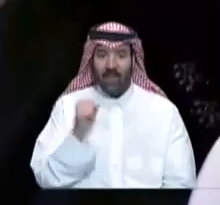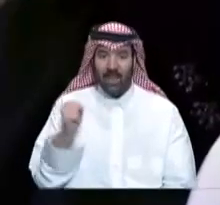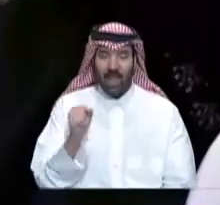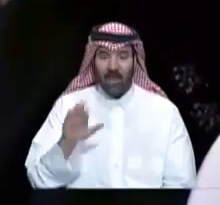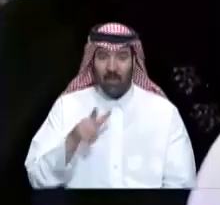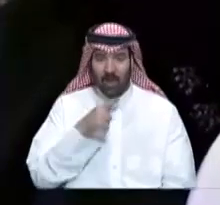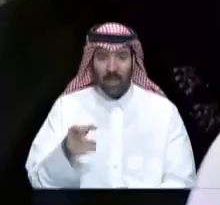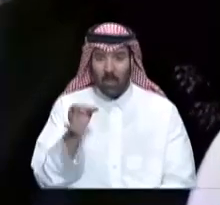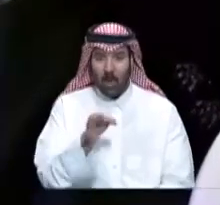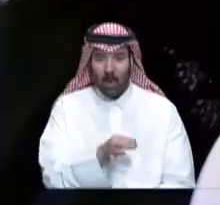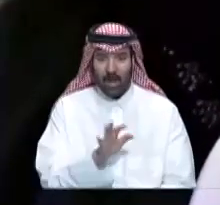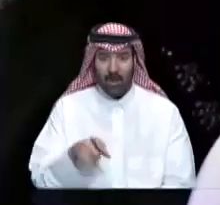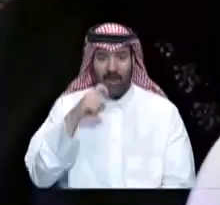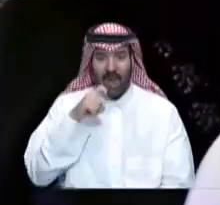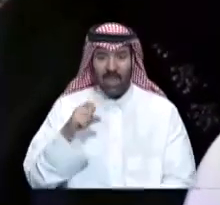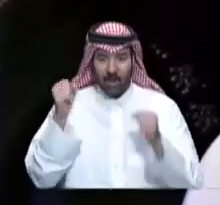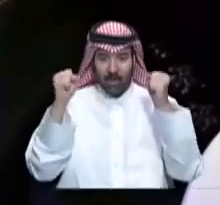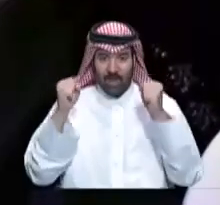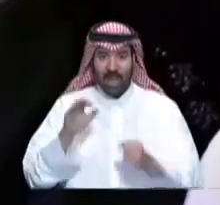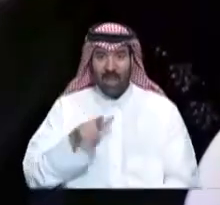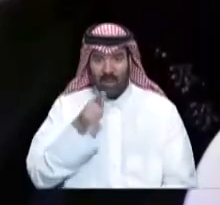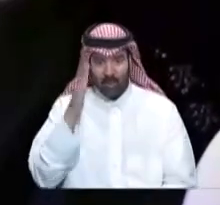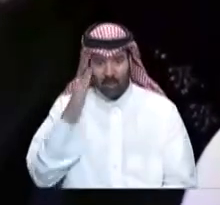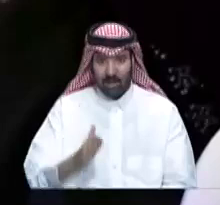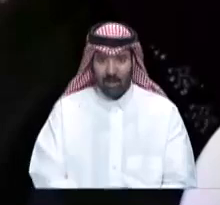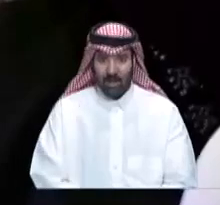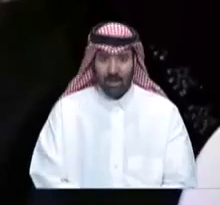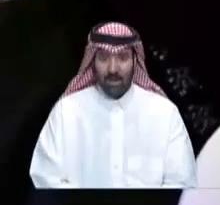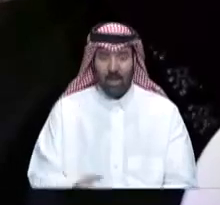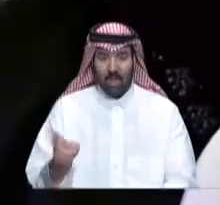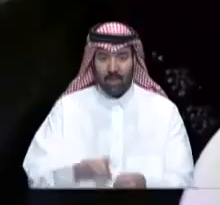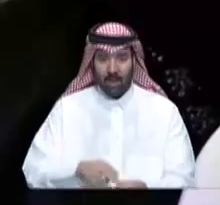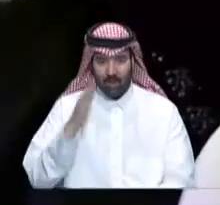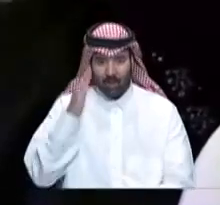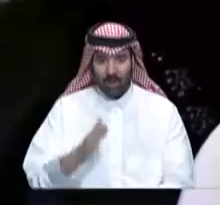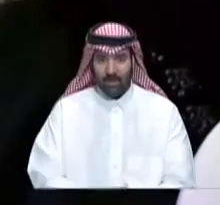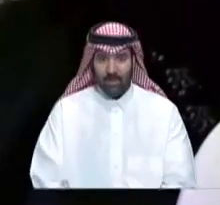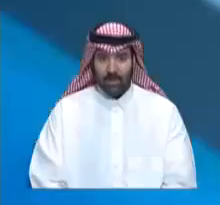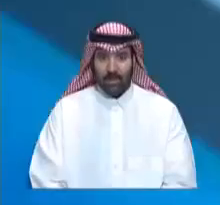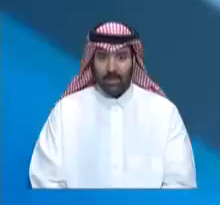الاستوديو لموقعيكما أيضا في حائل وفي الطائف. شكرا لكم، نلتقيكم على خير إن شاء الله.